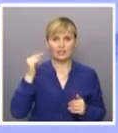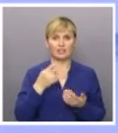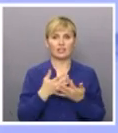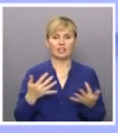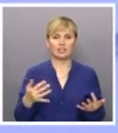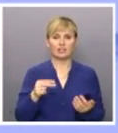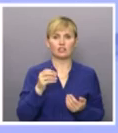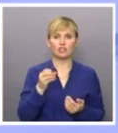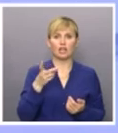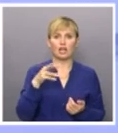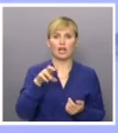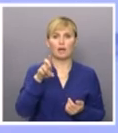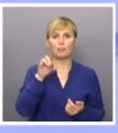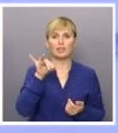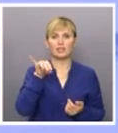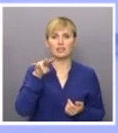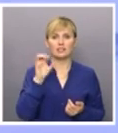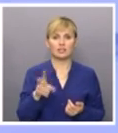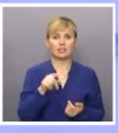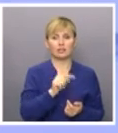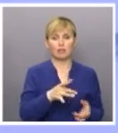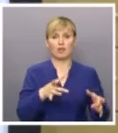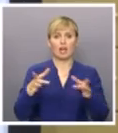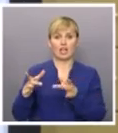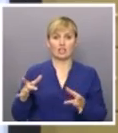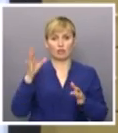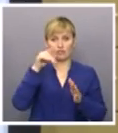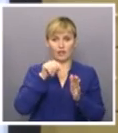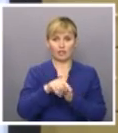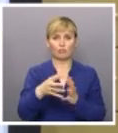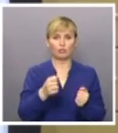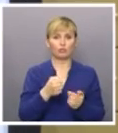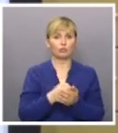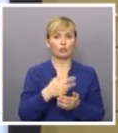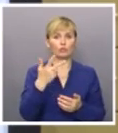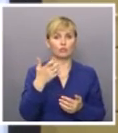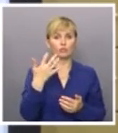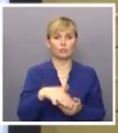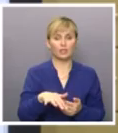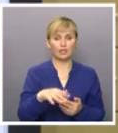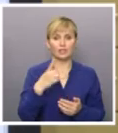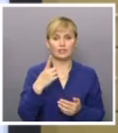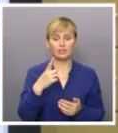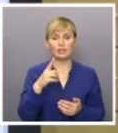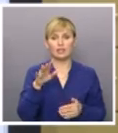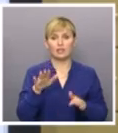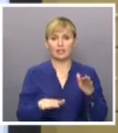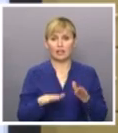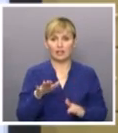область, там на таких хозяйствах озерных получают фермеры до 350 килограмм с гектара. То